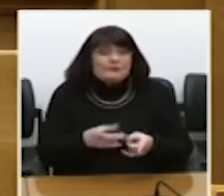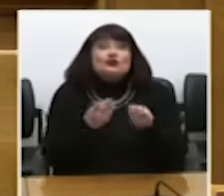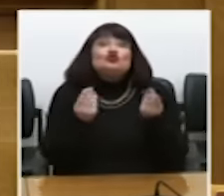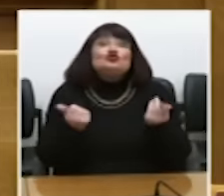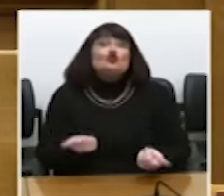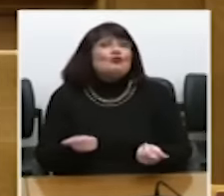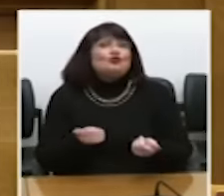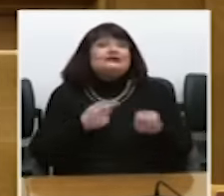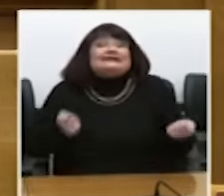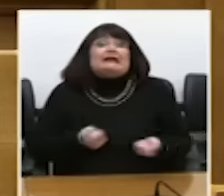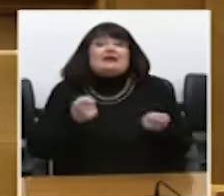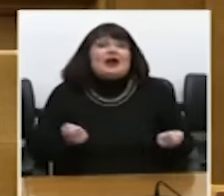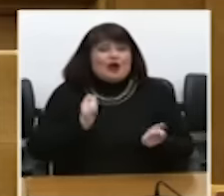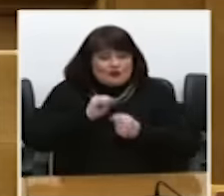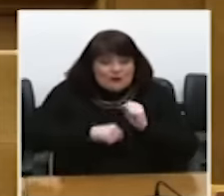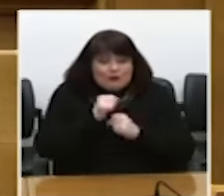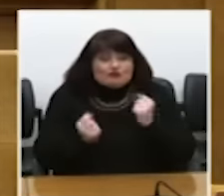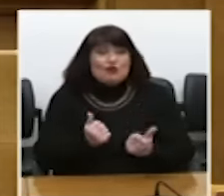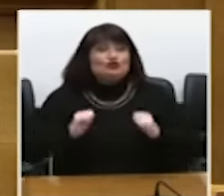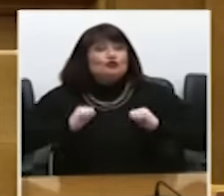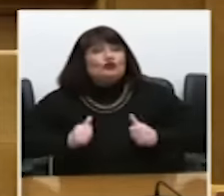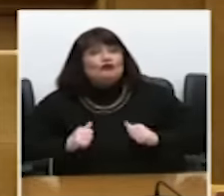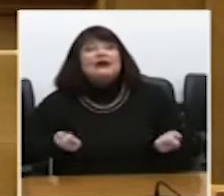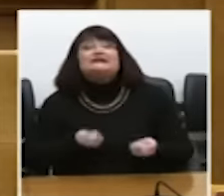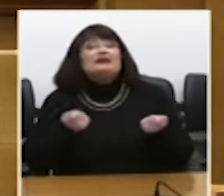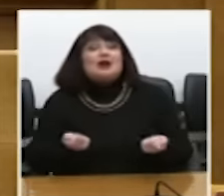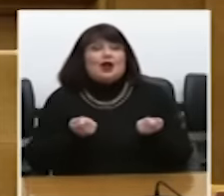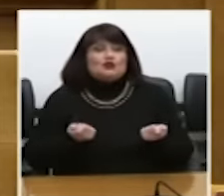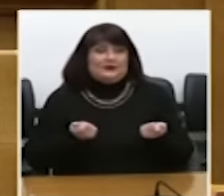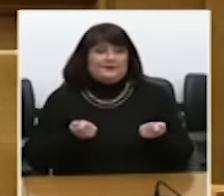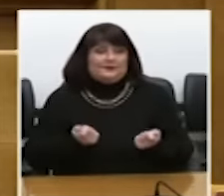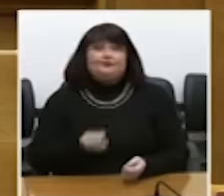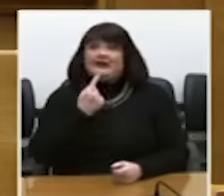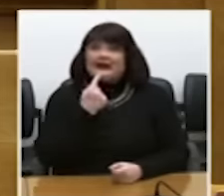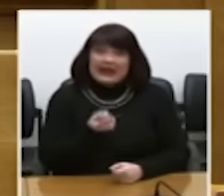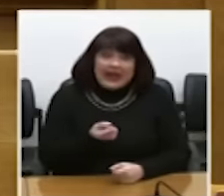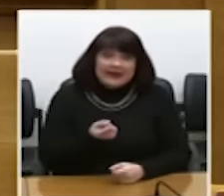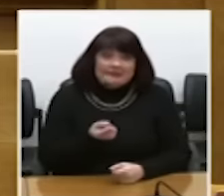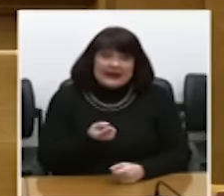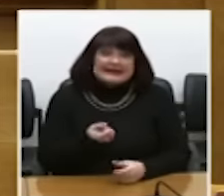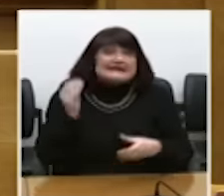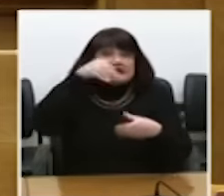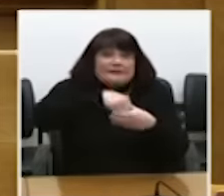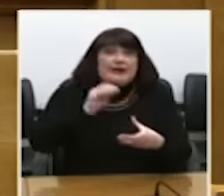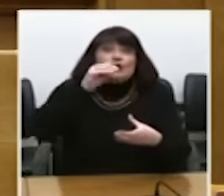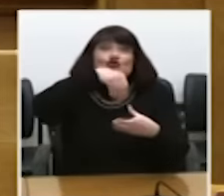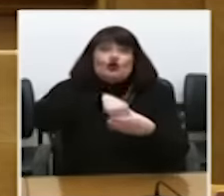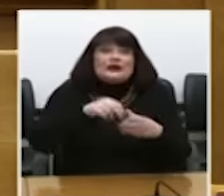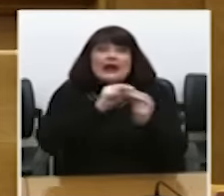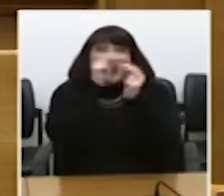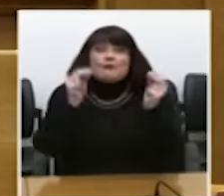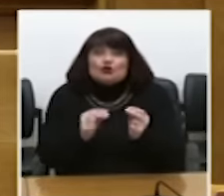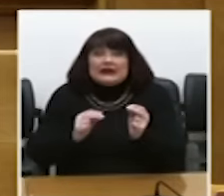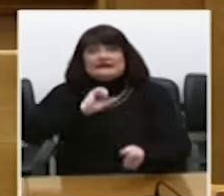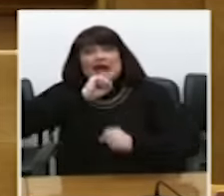οποία θα δράσουν, τι πρωτοβουλίες θα πάρουν. Μιλάμε δηλαδή για συμμετοχή που οδηγεί σε δράση,